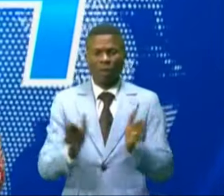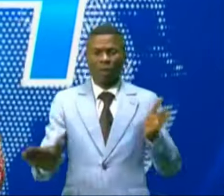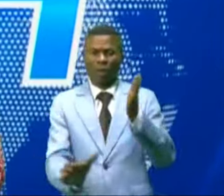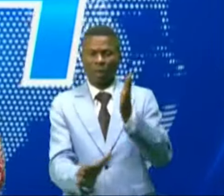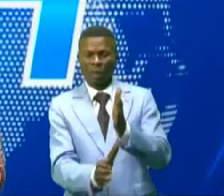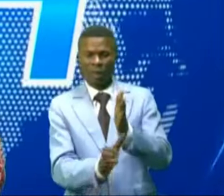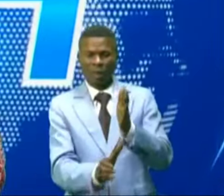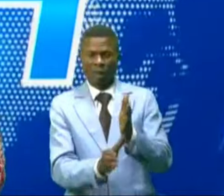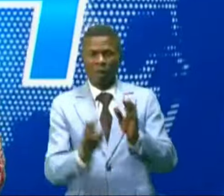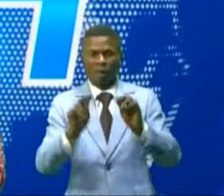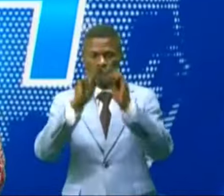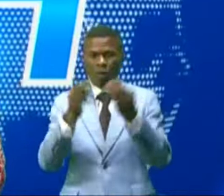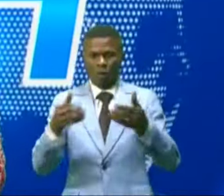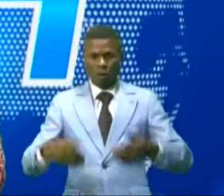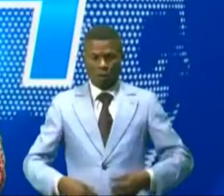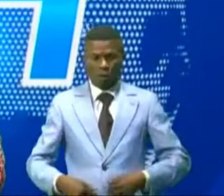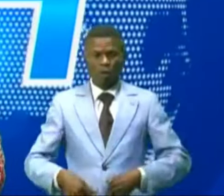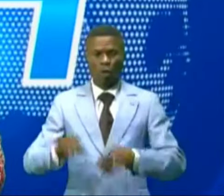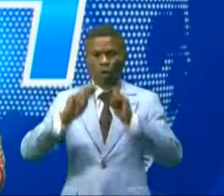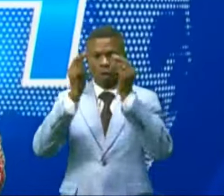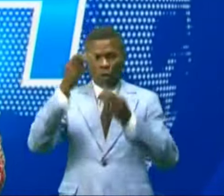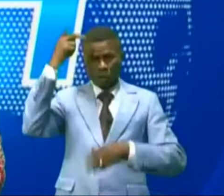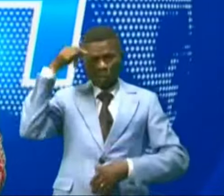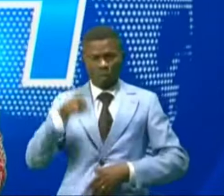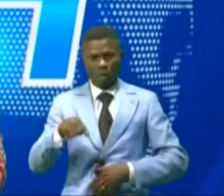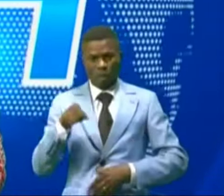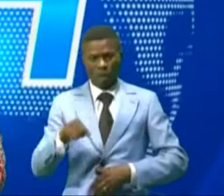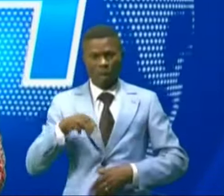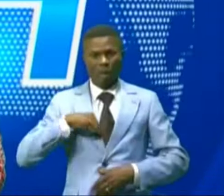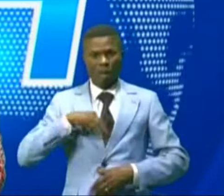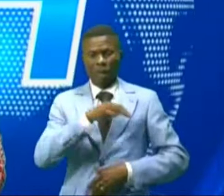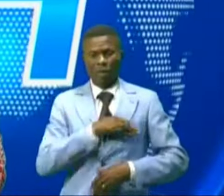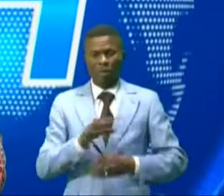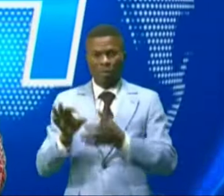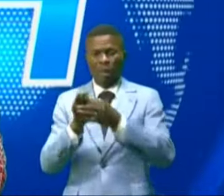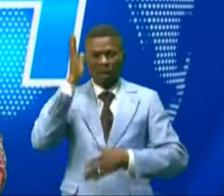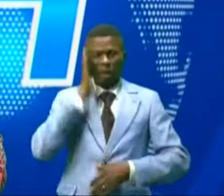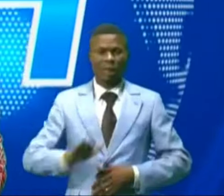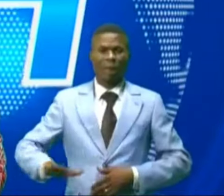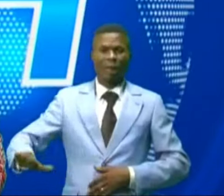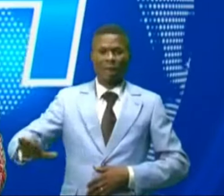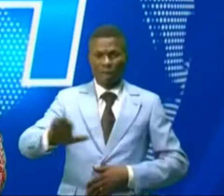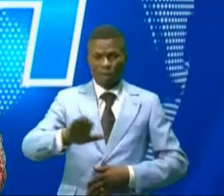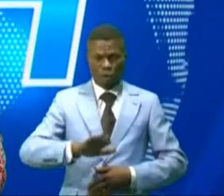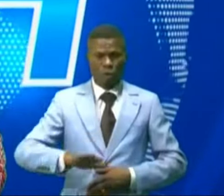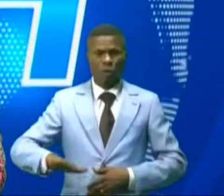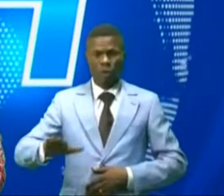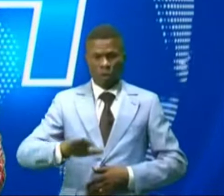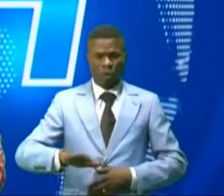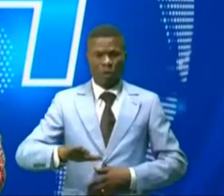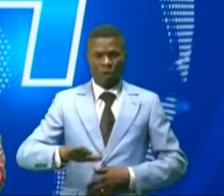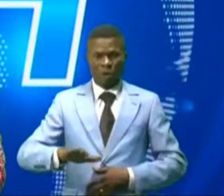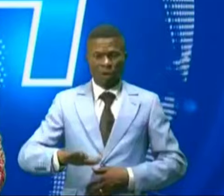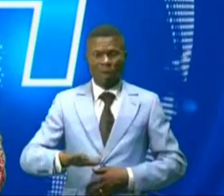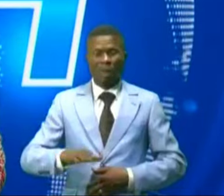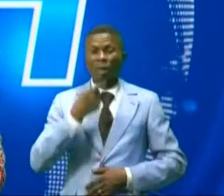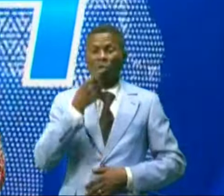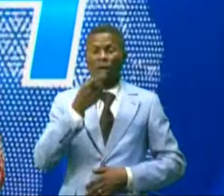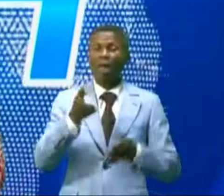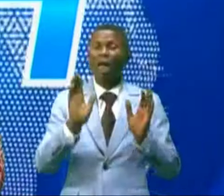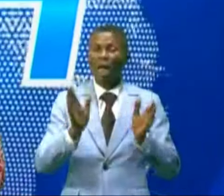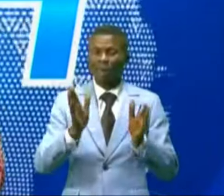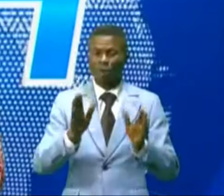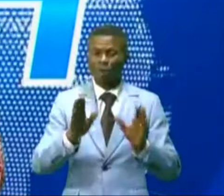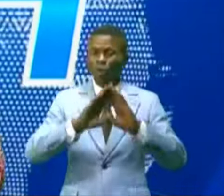la Ligue de jeunes de cette formation politique, membre de l'Union sacrée de la nation, a mis en garde tous ceux